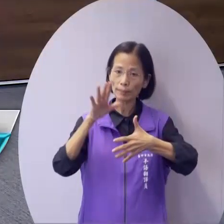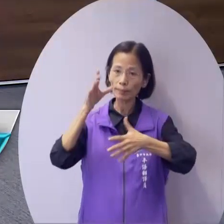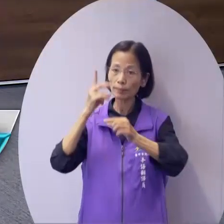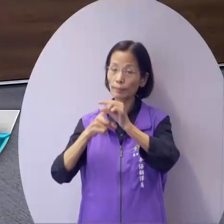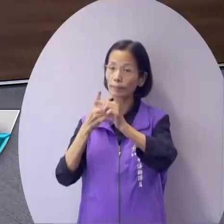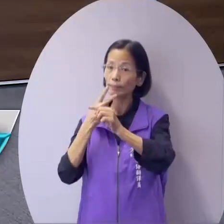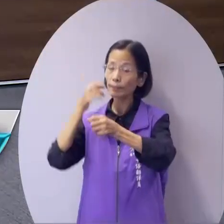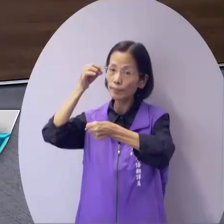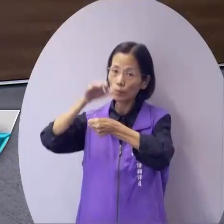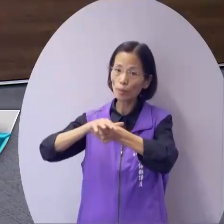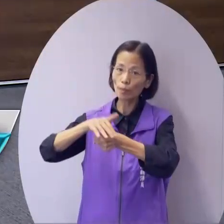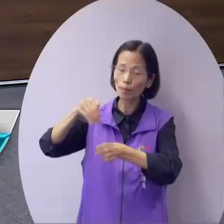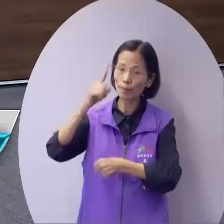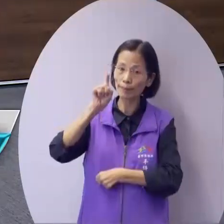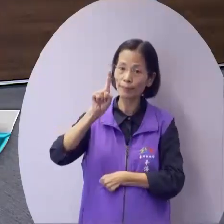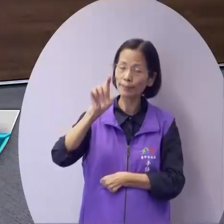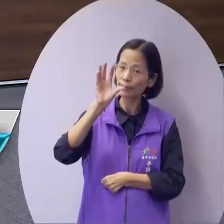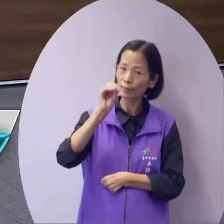款